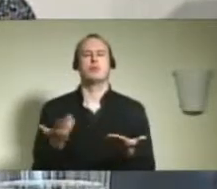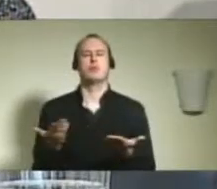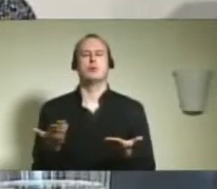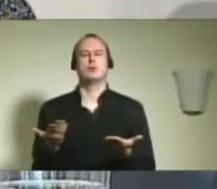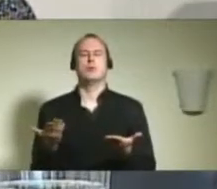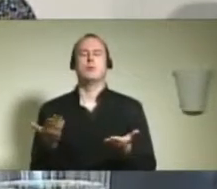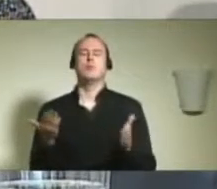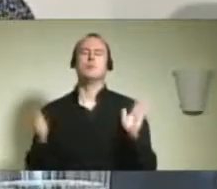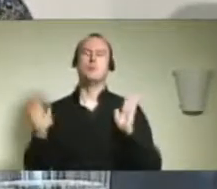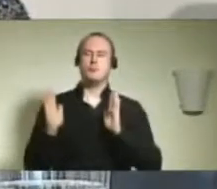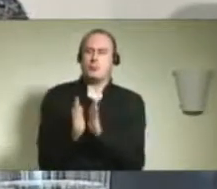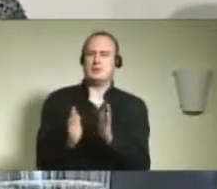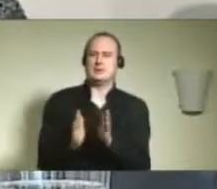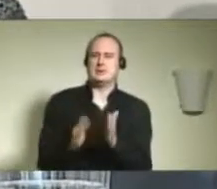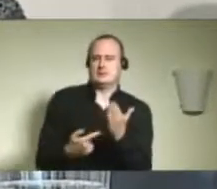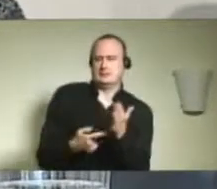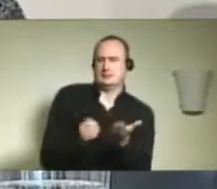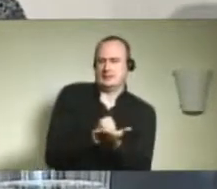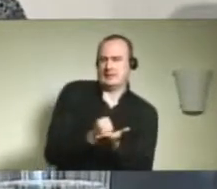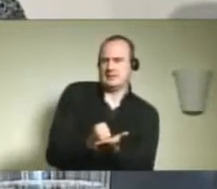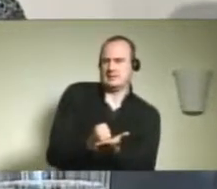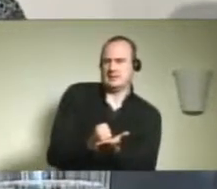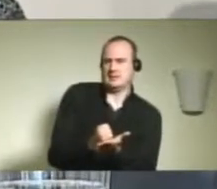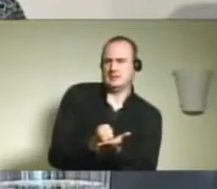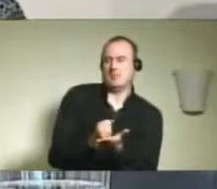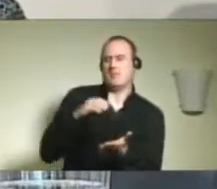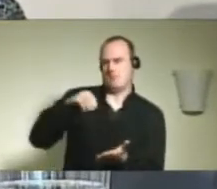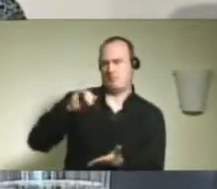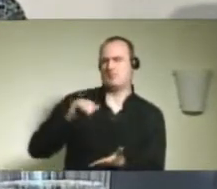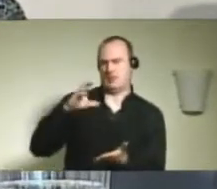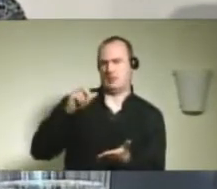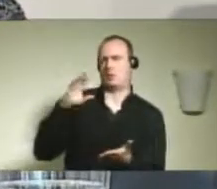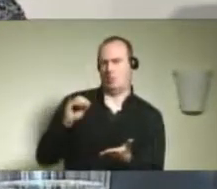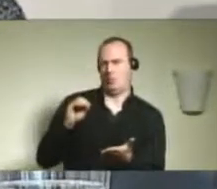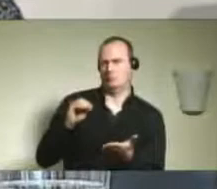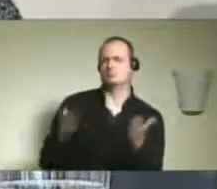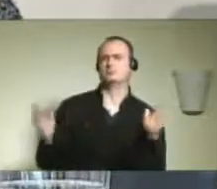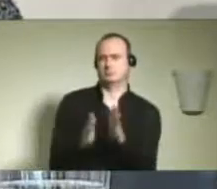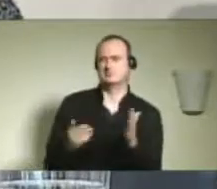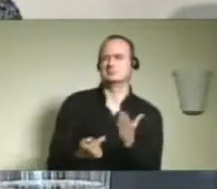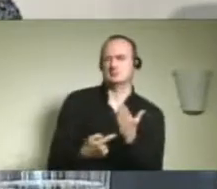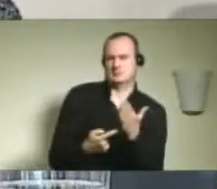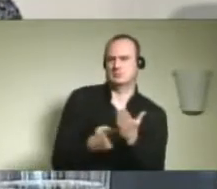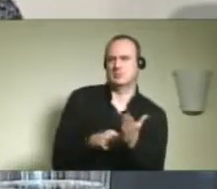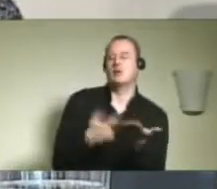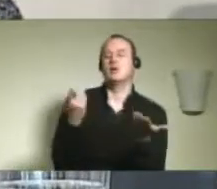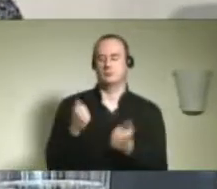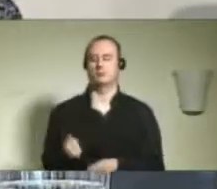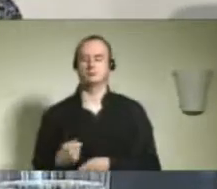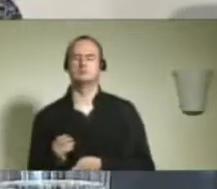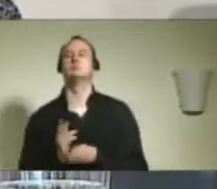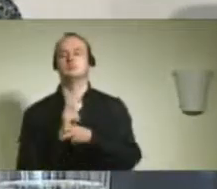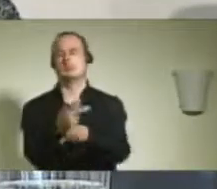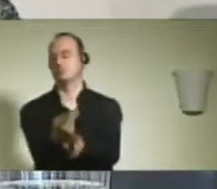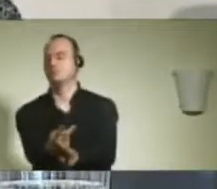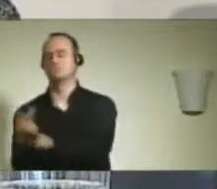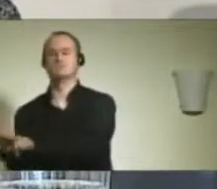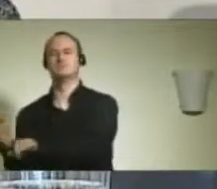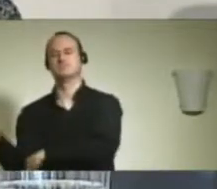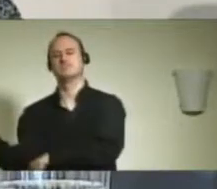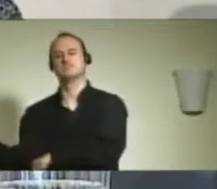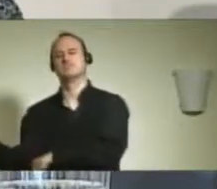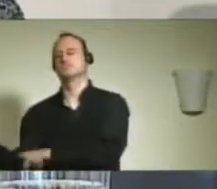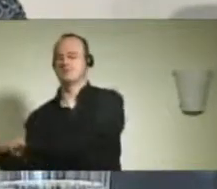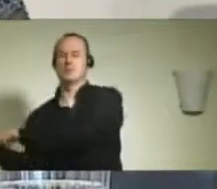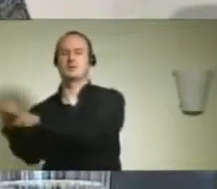aussi. Donc, il n'y a pas de, il n'y a pas de différence entre les pauvres et les riches. Enfin, on traite tout le monde de la